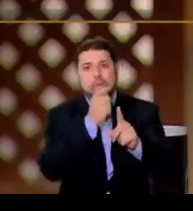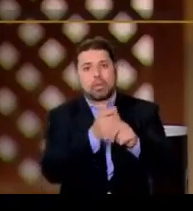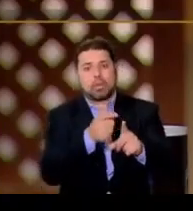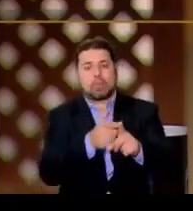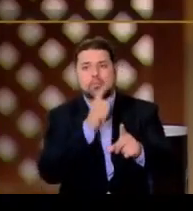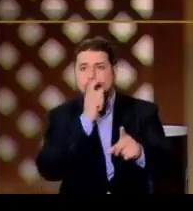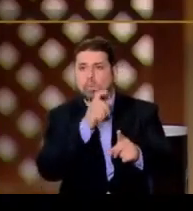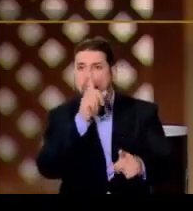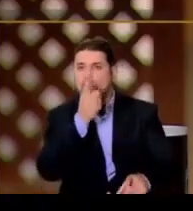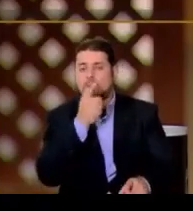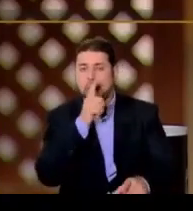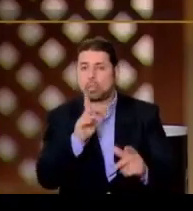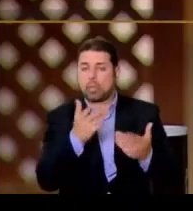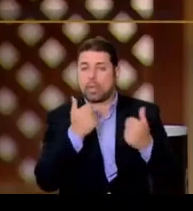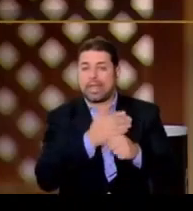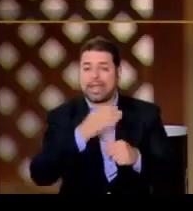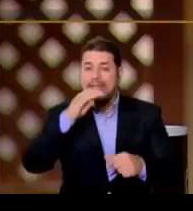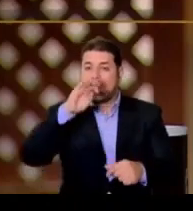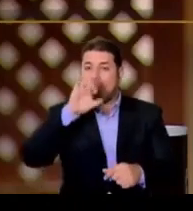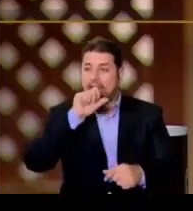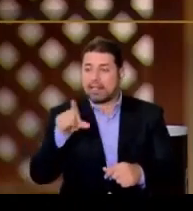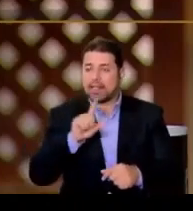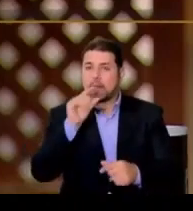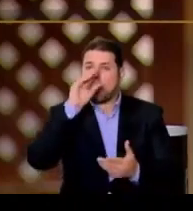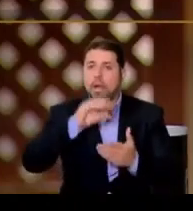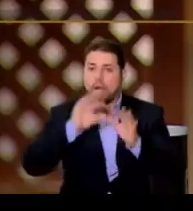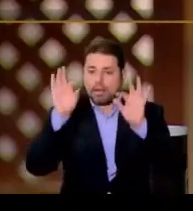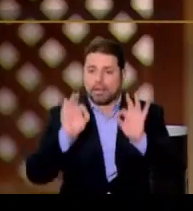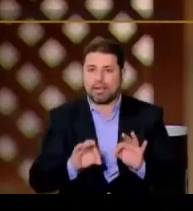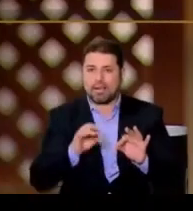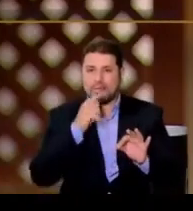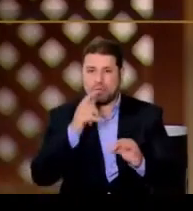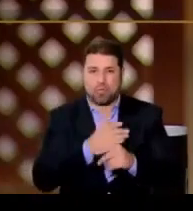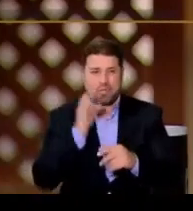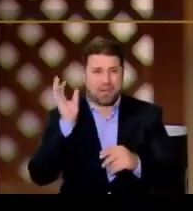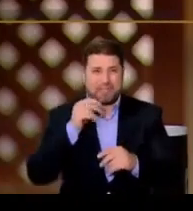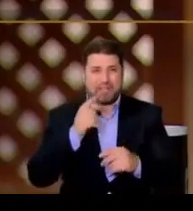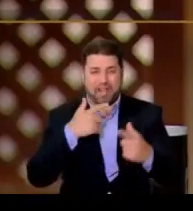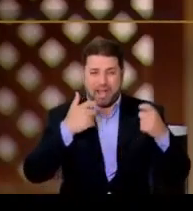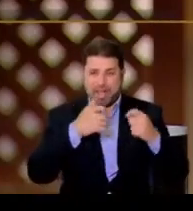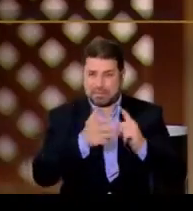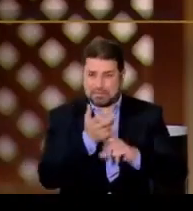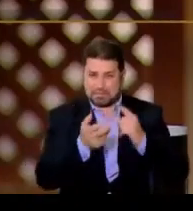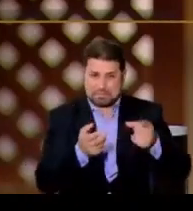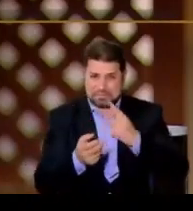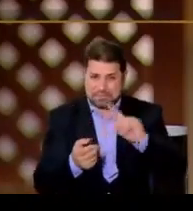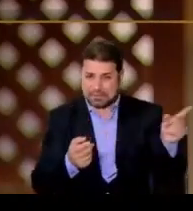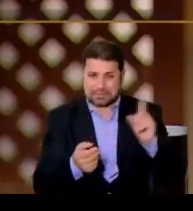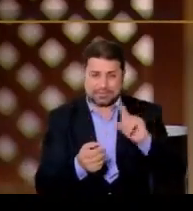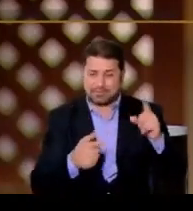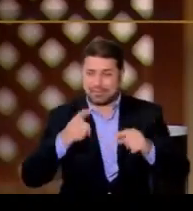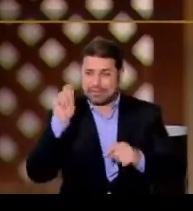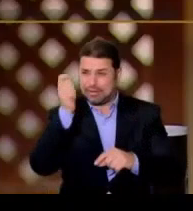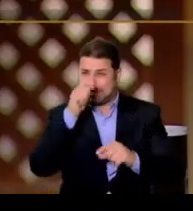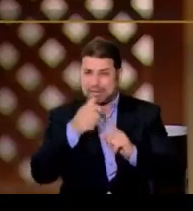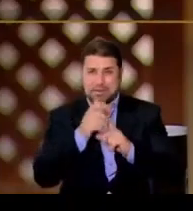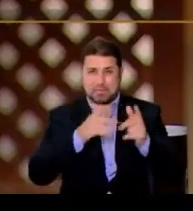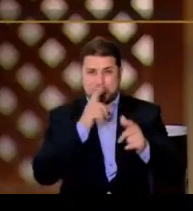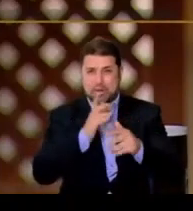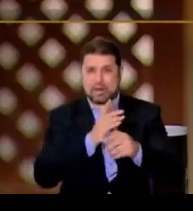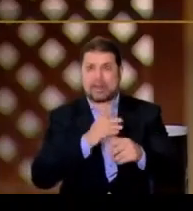بين الجهاد لا ليس مقتصرا على الحرب وليس مقتصرا على السلاح